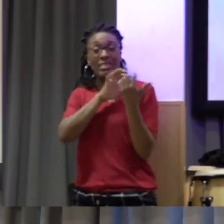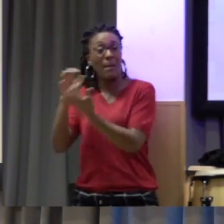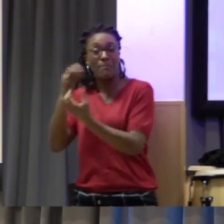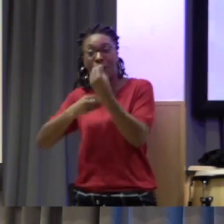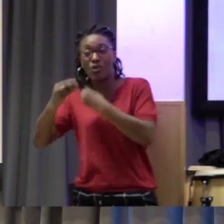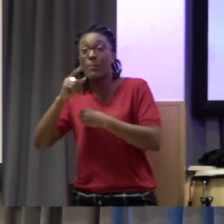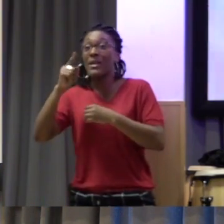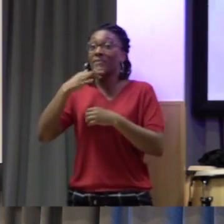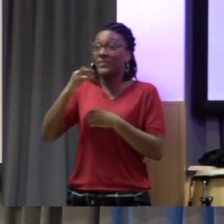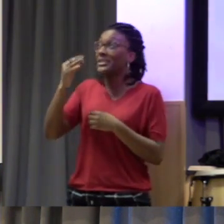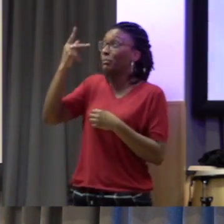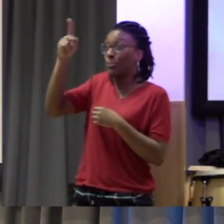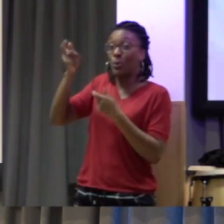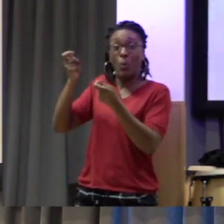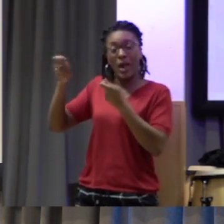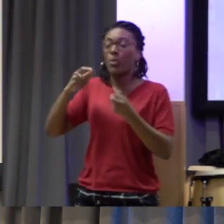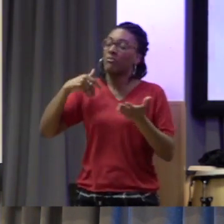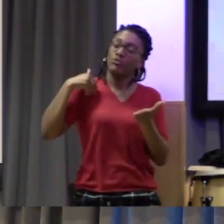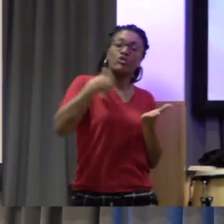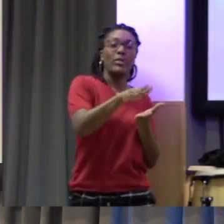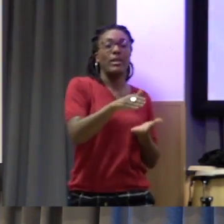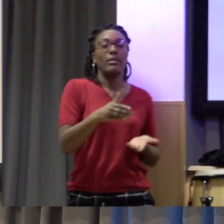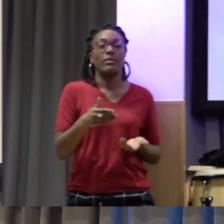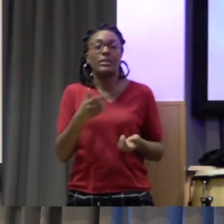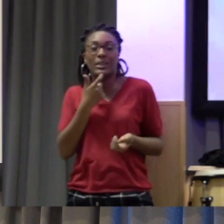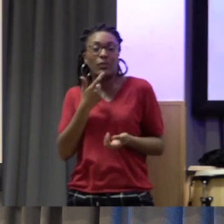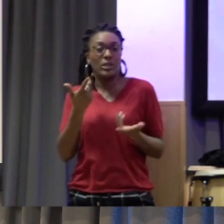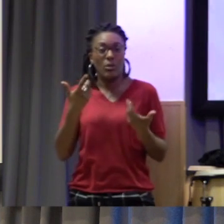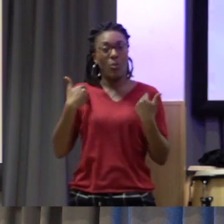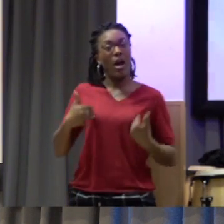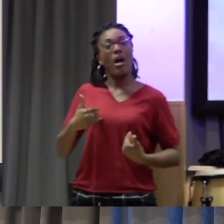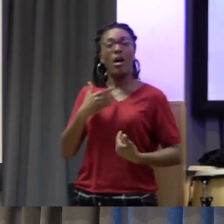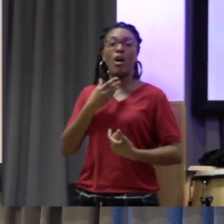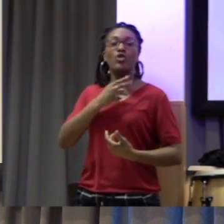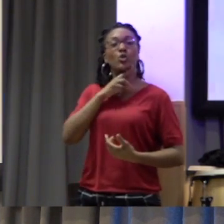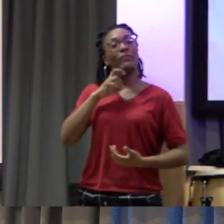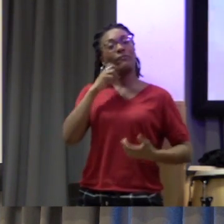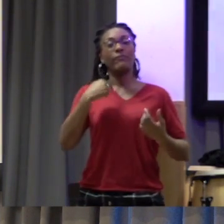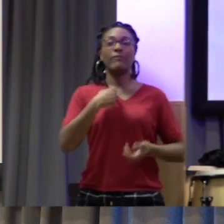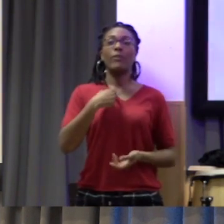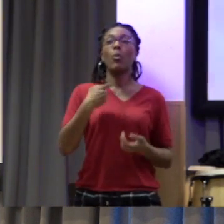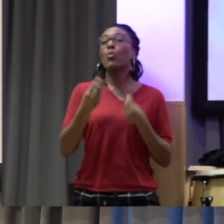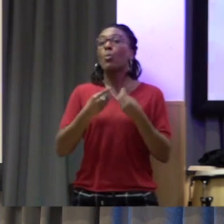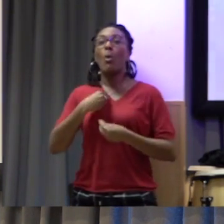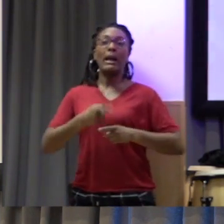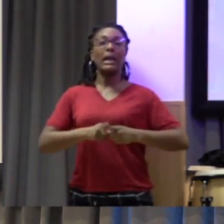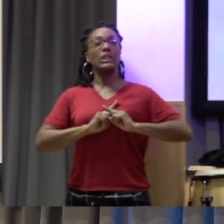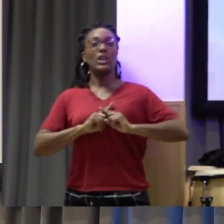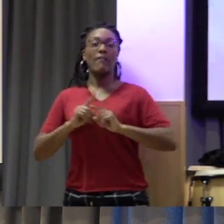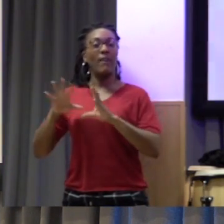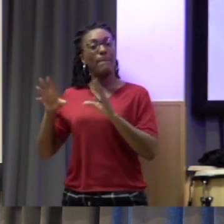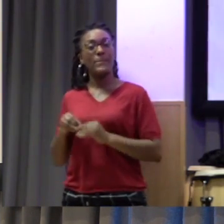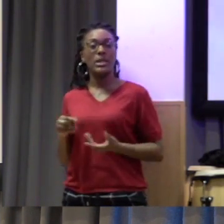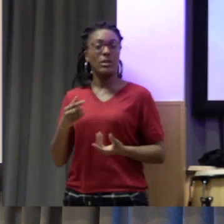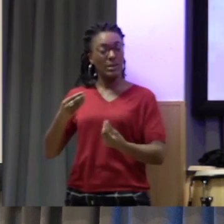Être fils d'Abraham ne garantit pas automatiquement le salut. Et être né dans une famille chrétienne n'assure